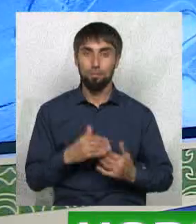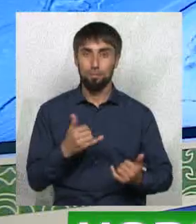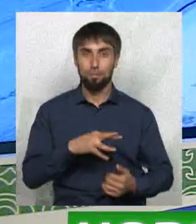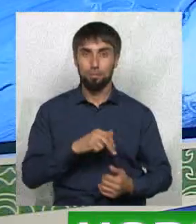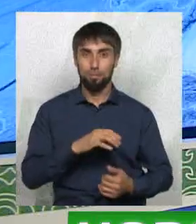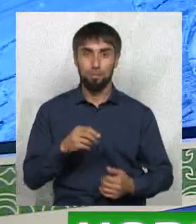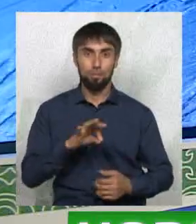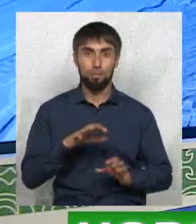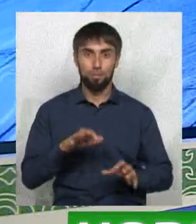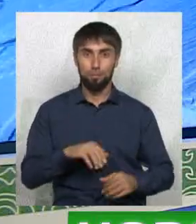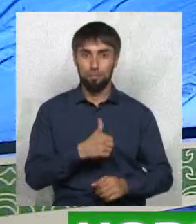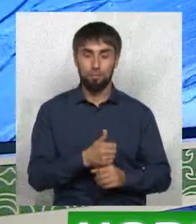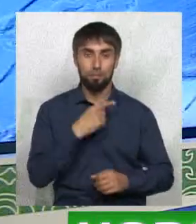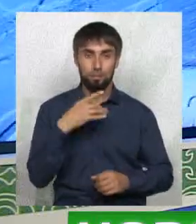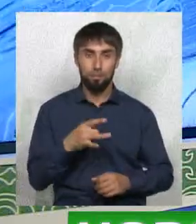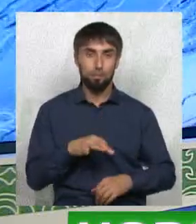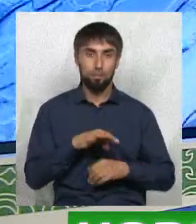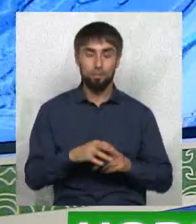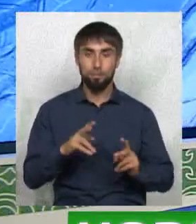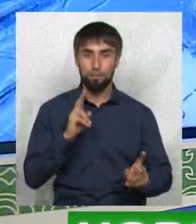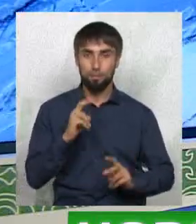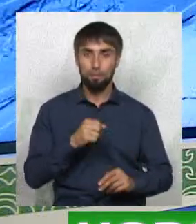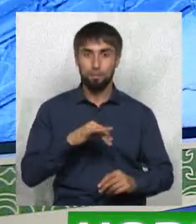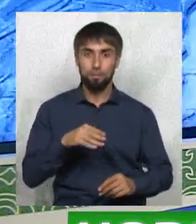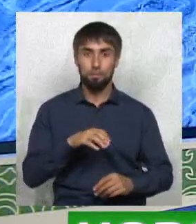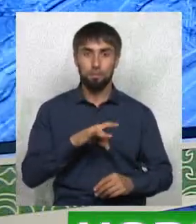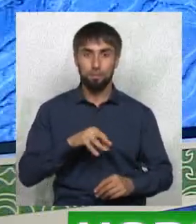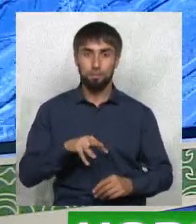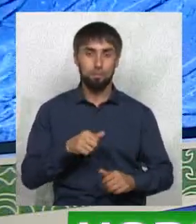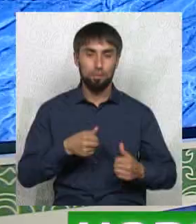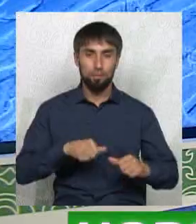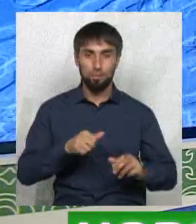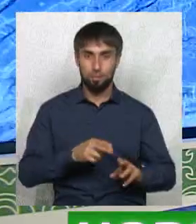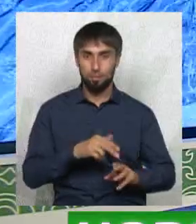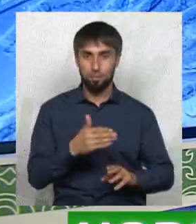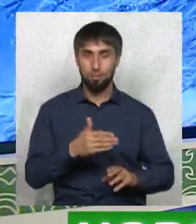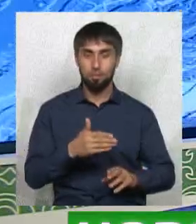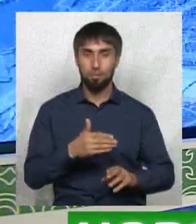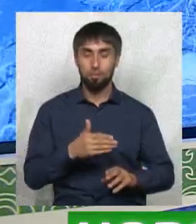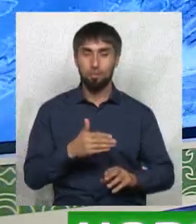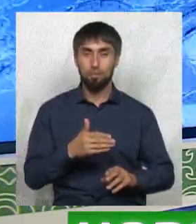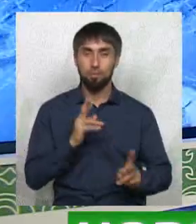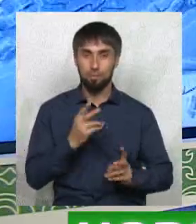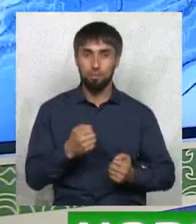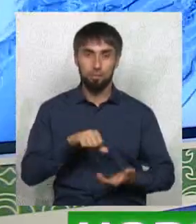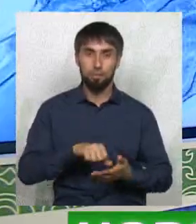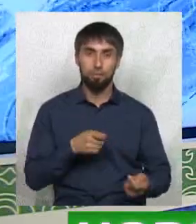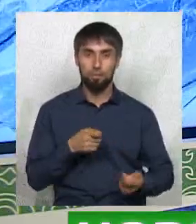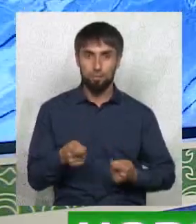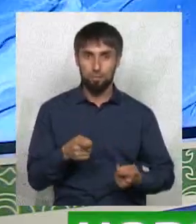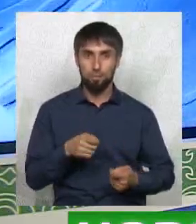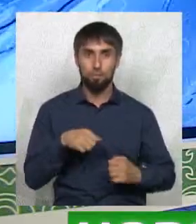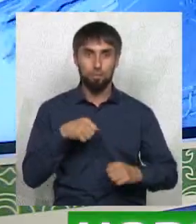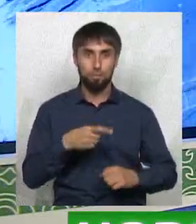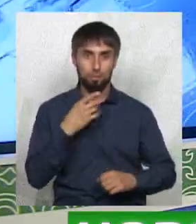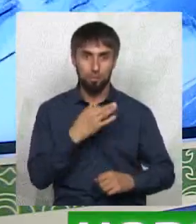магасе под председательством главы ингушетии прошло заседание антитеррористической комиссии республики в совещании приняли участие руководители правоохранительных